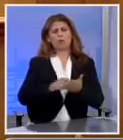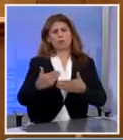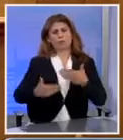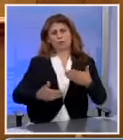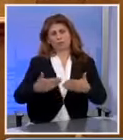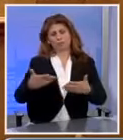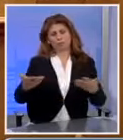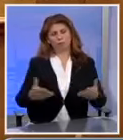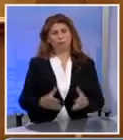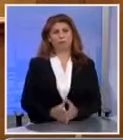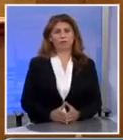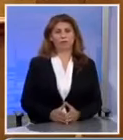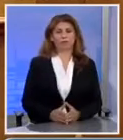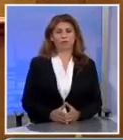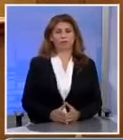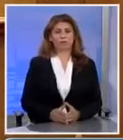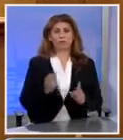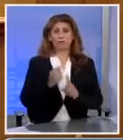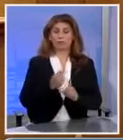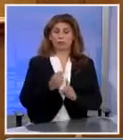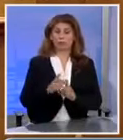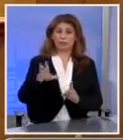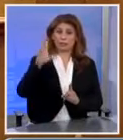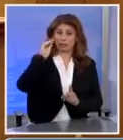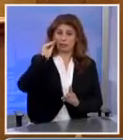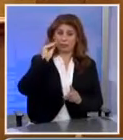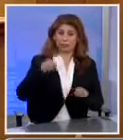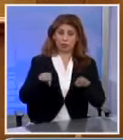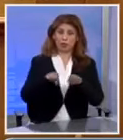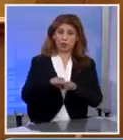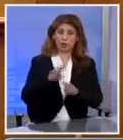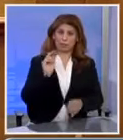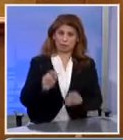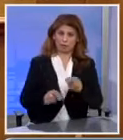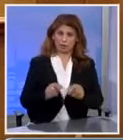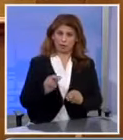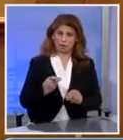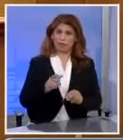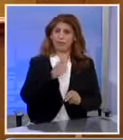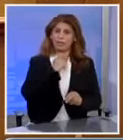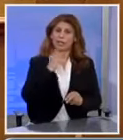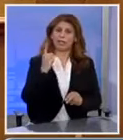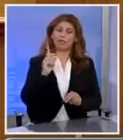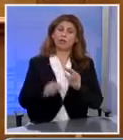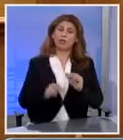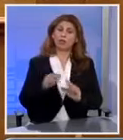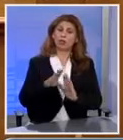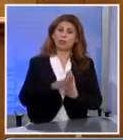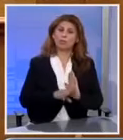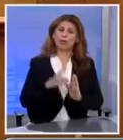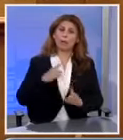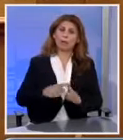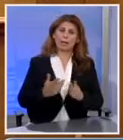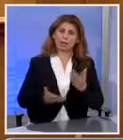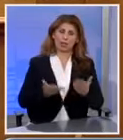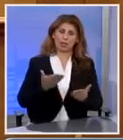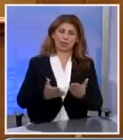να υπερασπιστούν την αντίληψη της οτιμίας ψήφου και την ανάγκη ενός εκλογικού συστήματος απλής